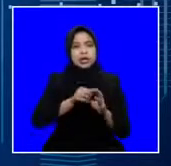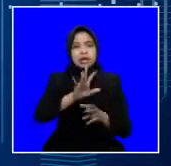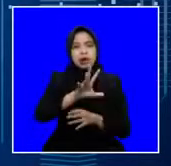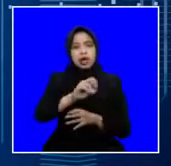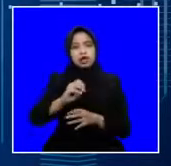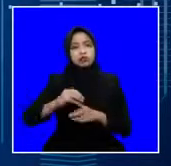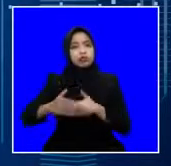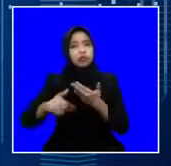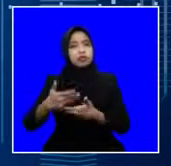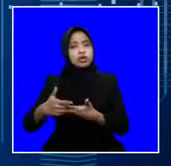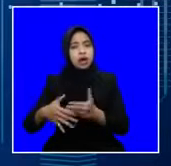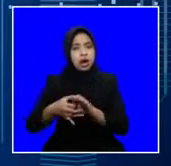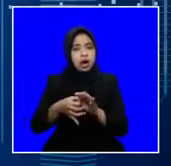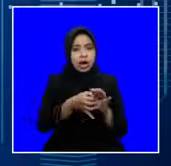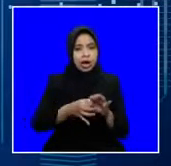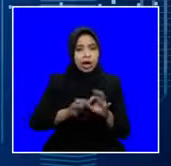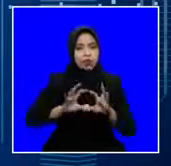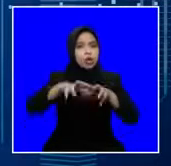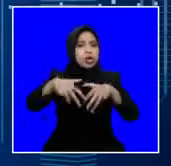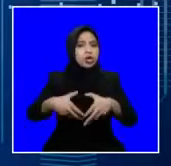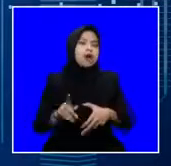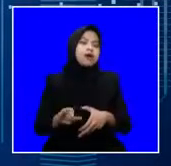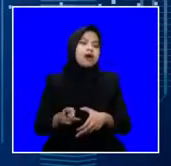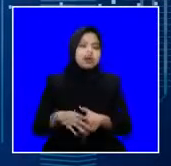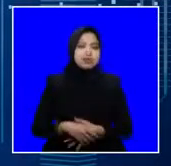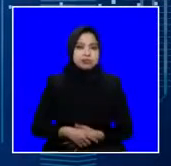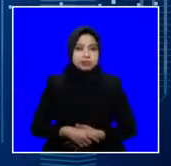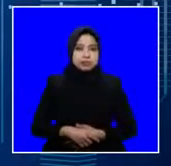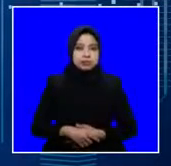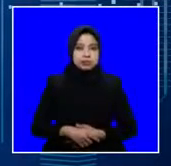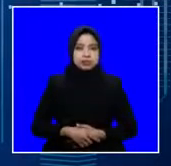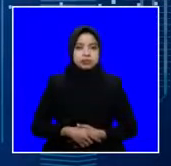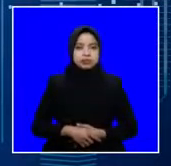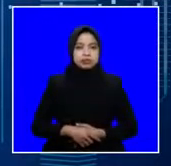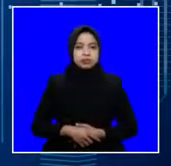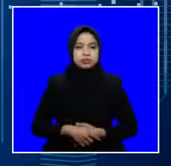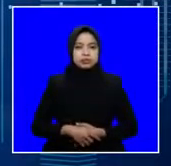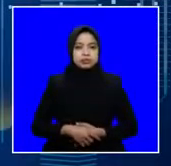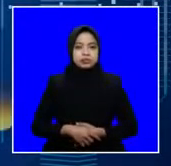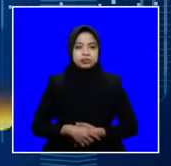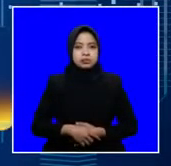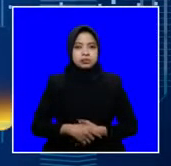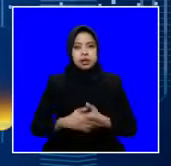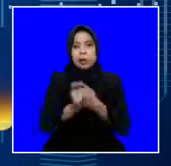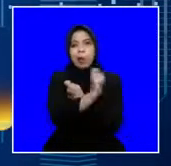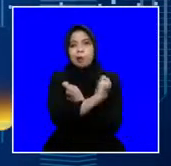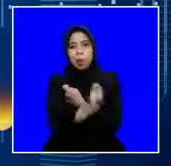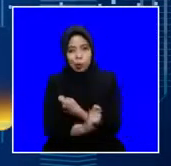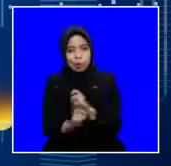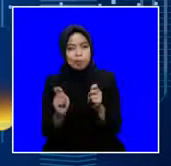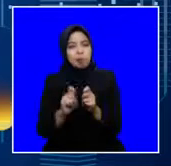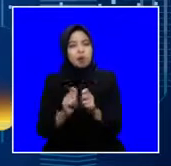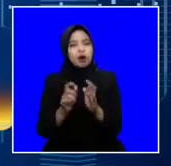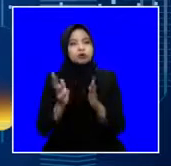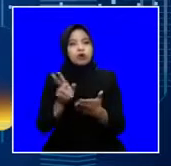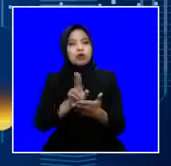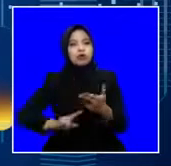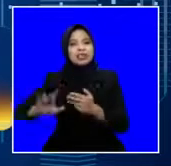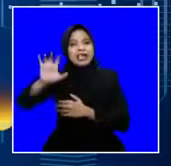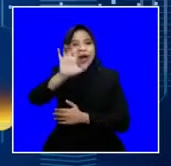kelas dunia maupun perguruan-perguruan kelas dunia. Kita sudah membuat berbagai MOU dengan mitra perguruan tinggi di Uni